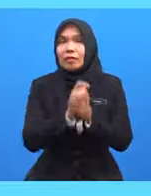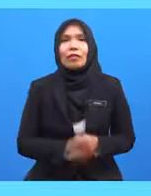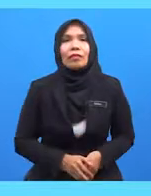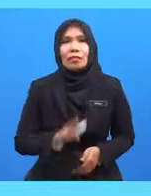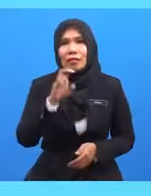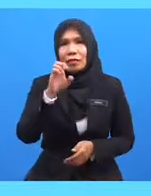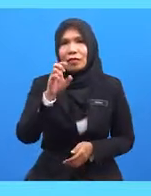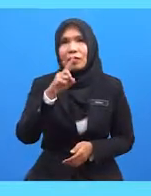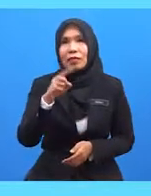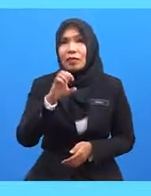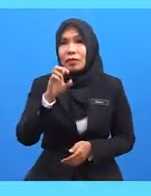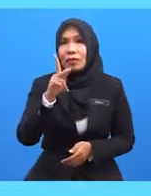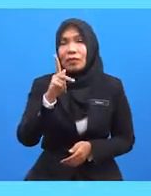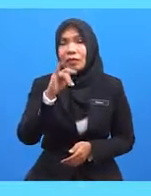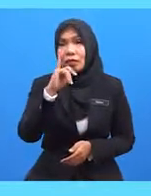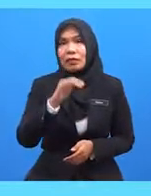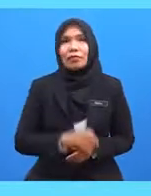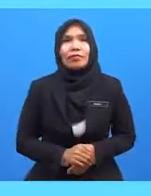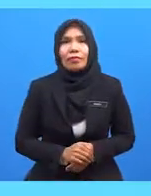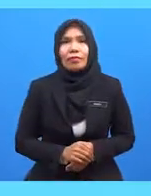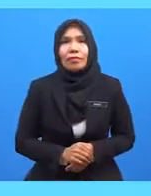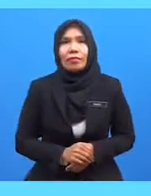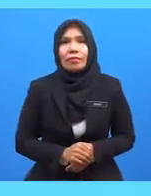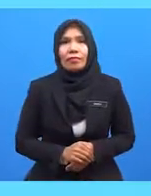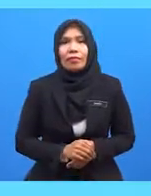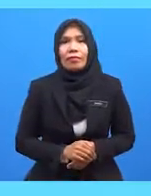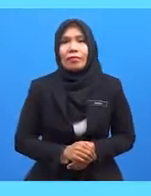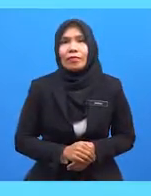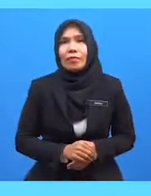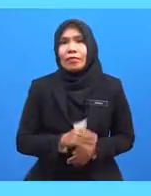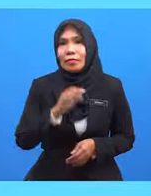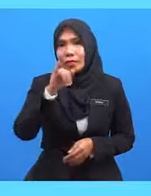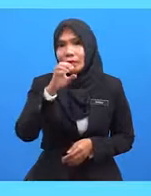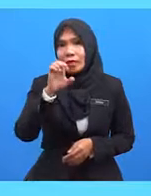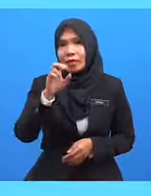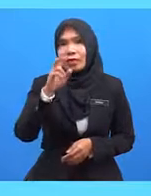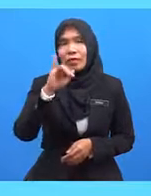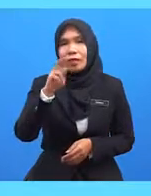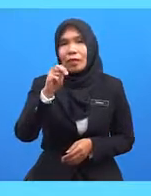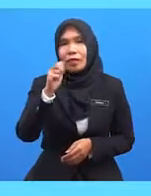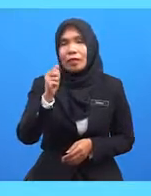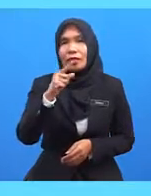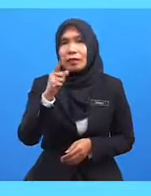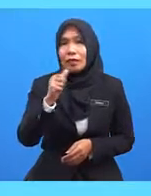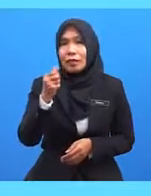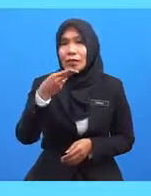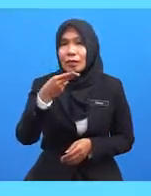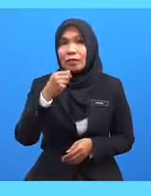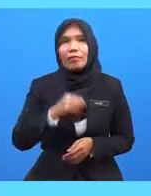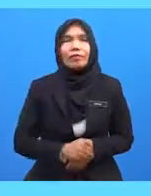rezeki, ijazah, darurat, maruah, jenazah, nikah,